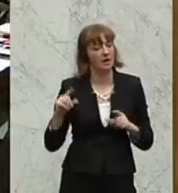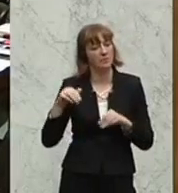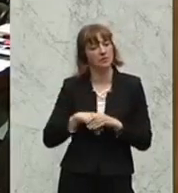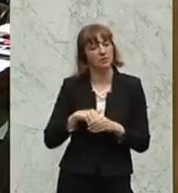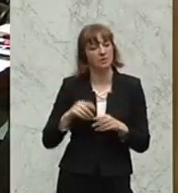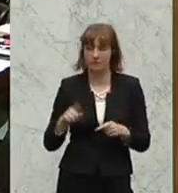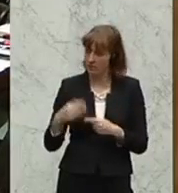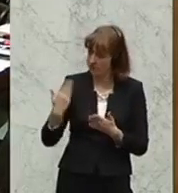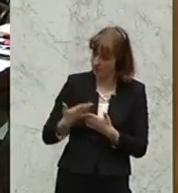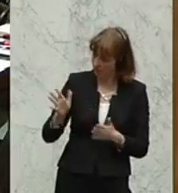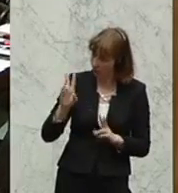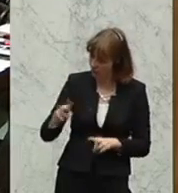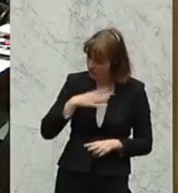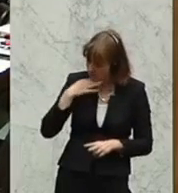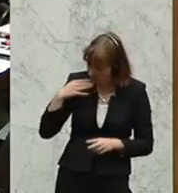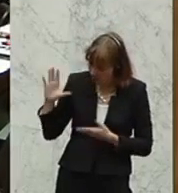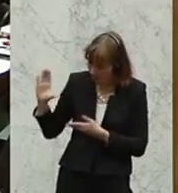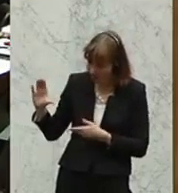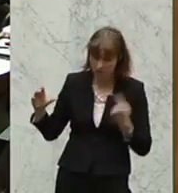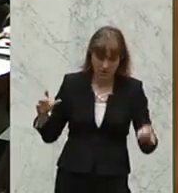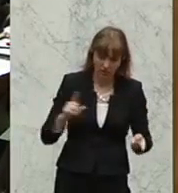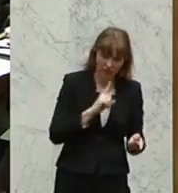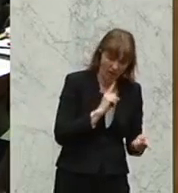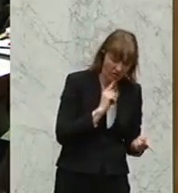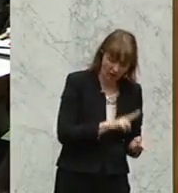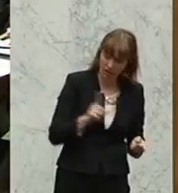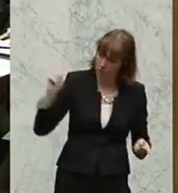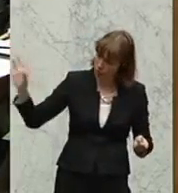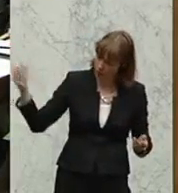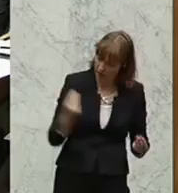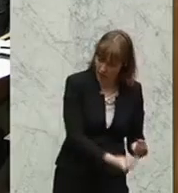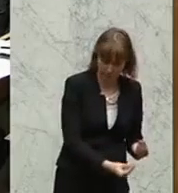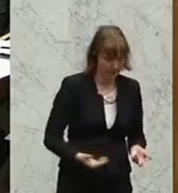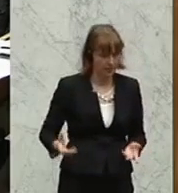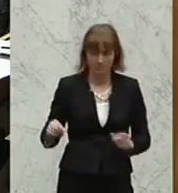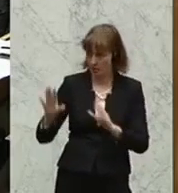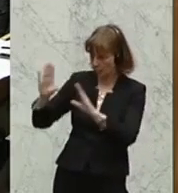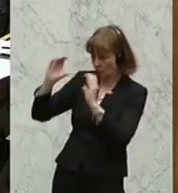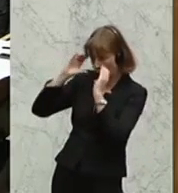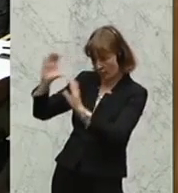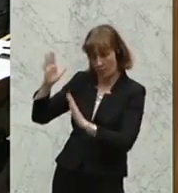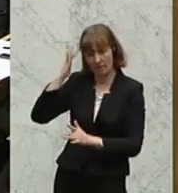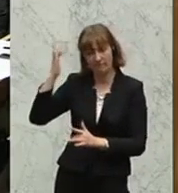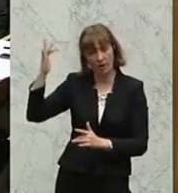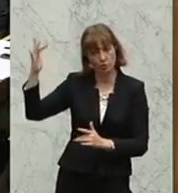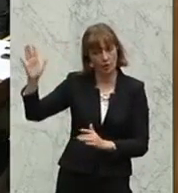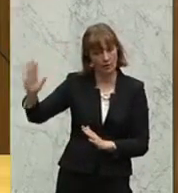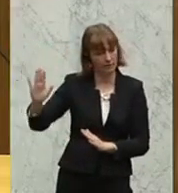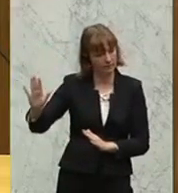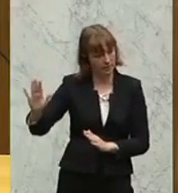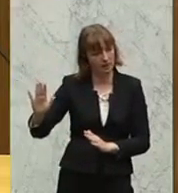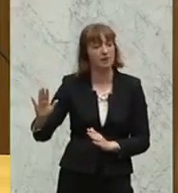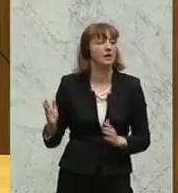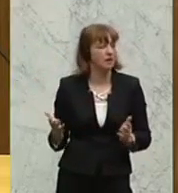Ihr sagt Umverteilung von den Reichen zu den Armen. Und ihr sagt, Teilen ist edel,